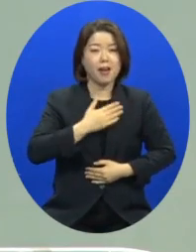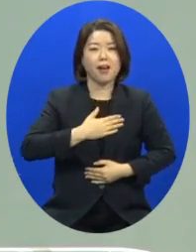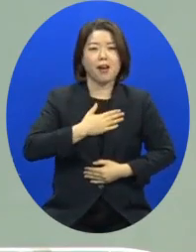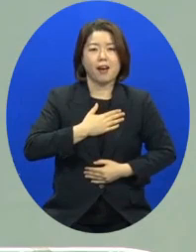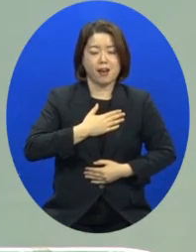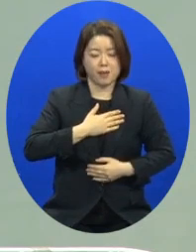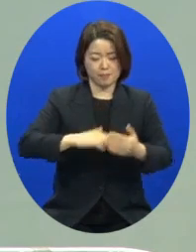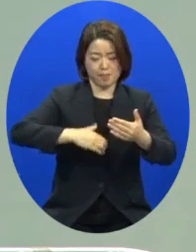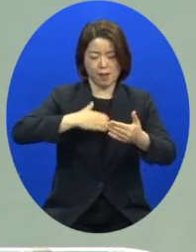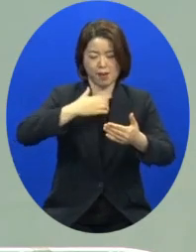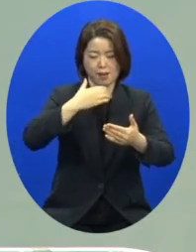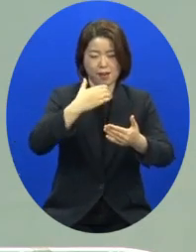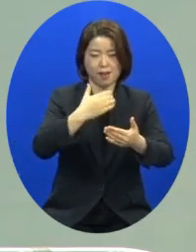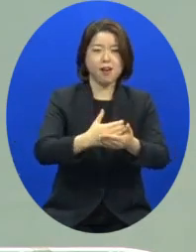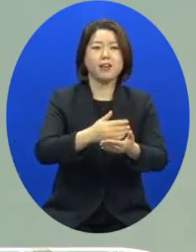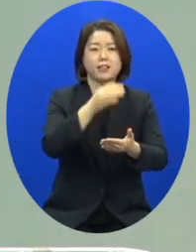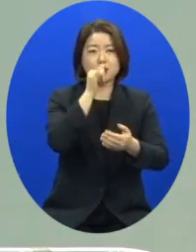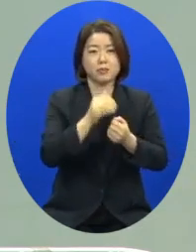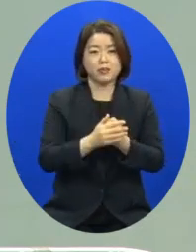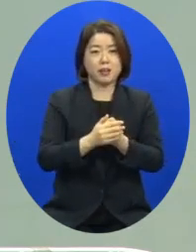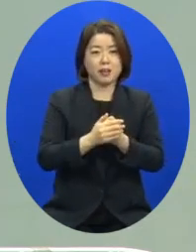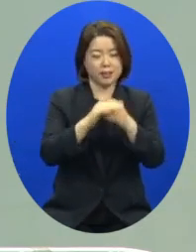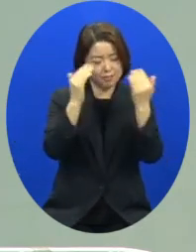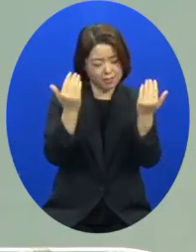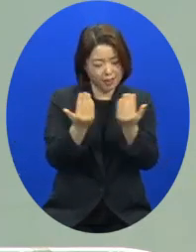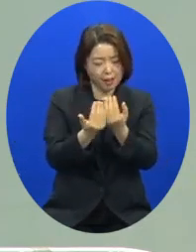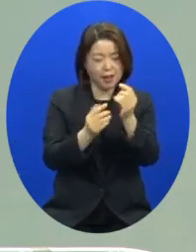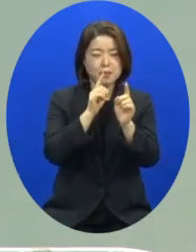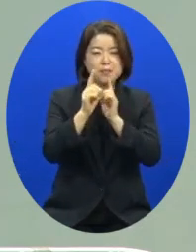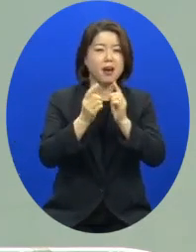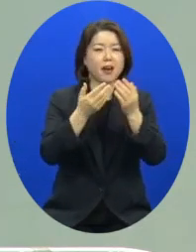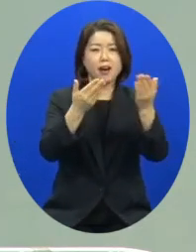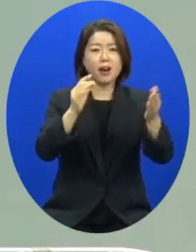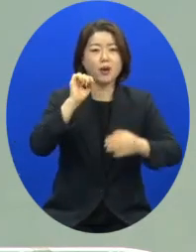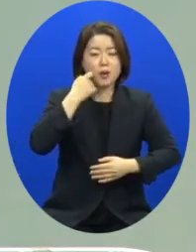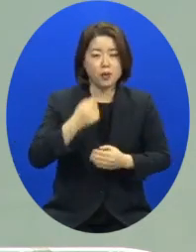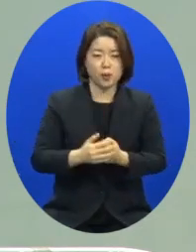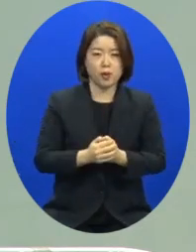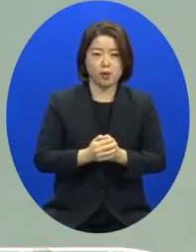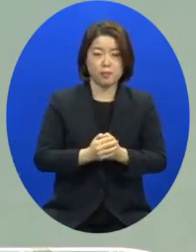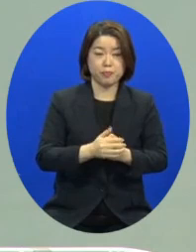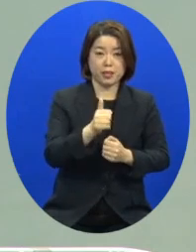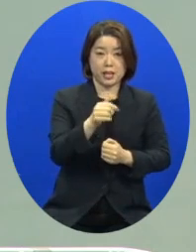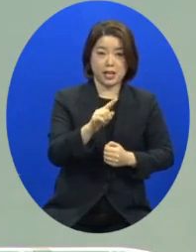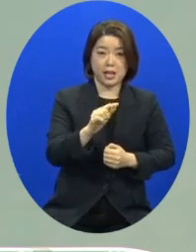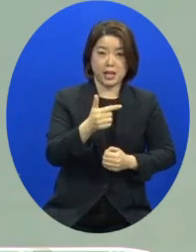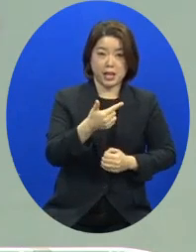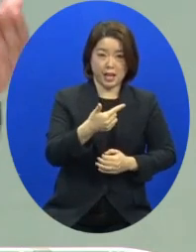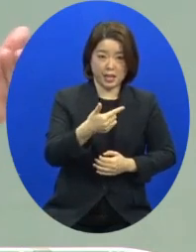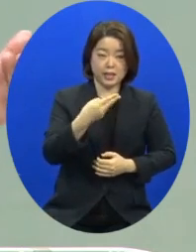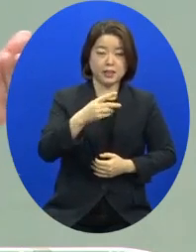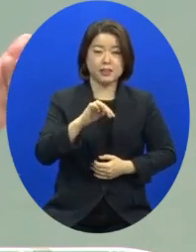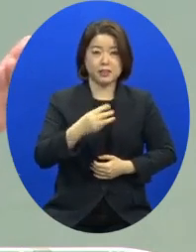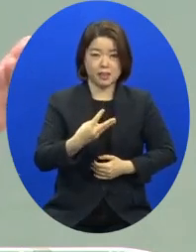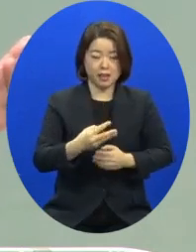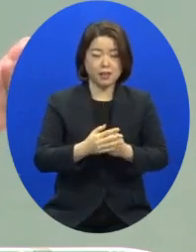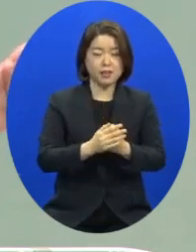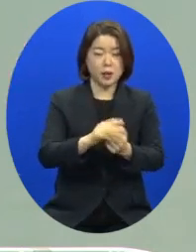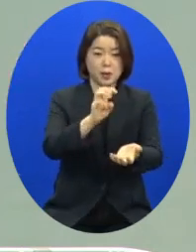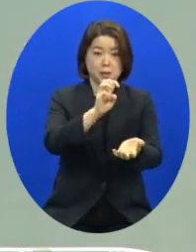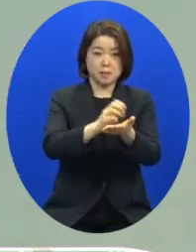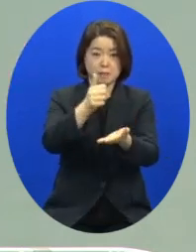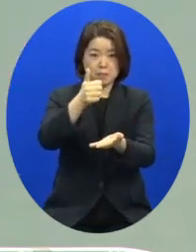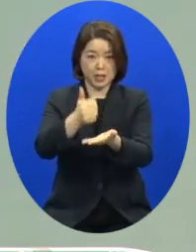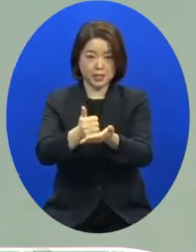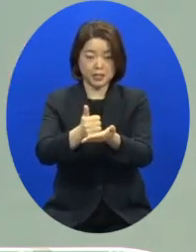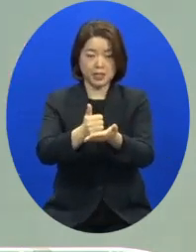그 감동이 정말 말할 수 없을 것 같았습니다. 마치 헨델의 메시아 중에 있는 할렐루야 합창을 듣는 것